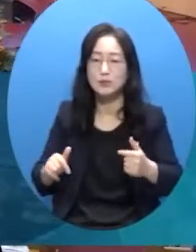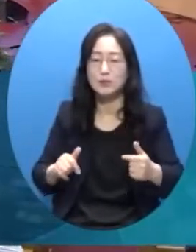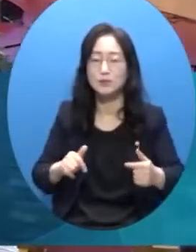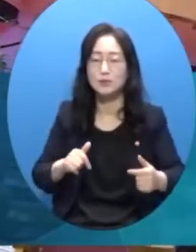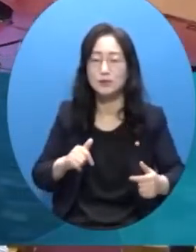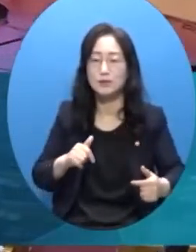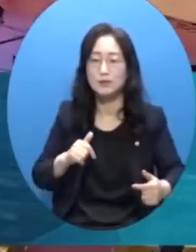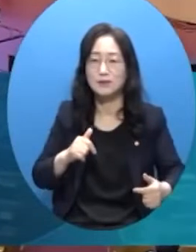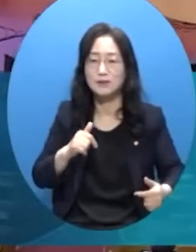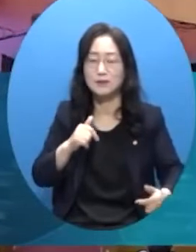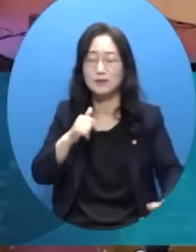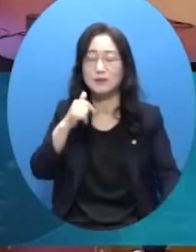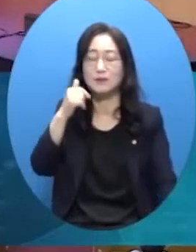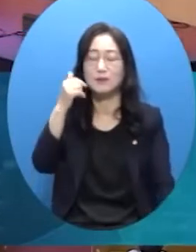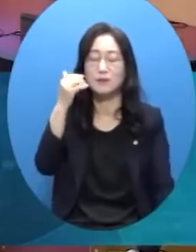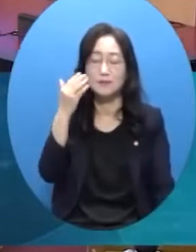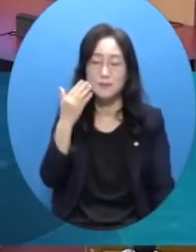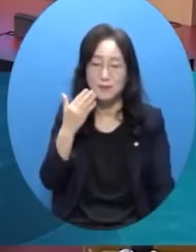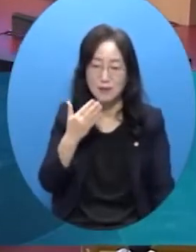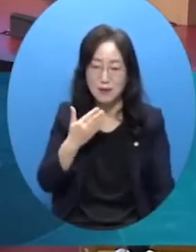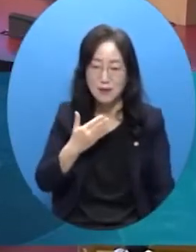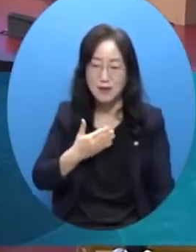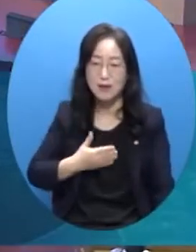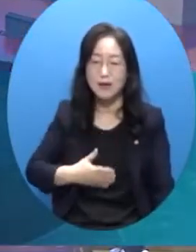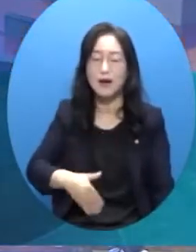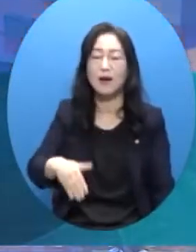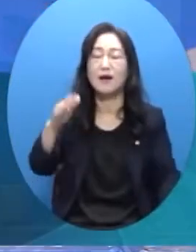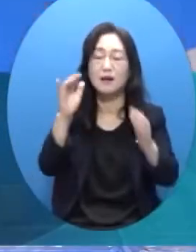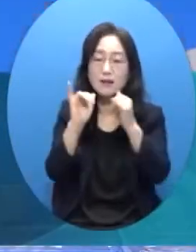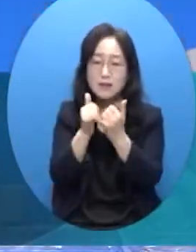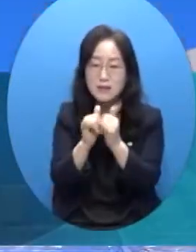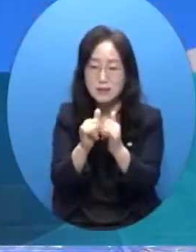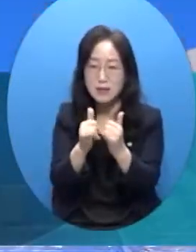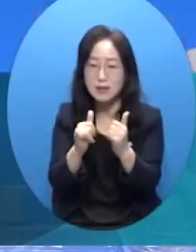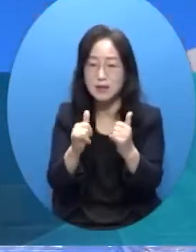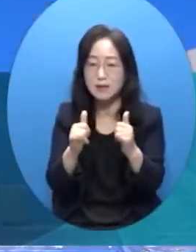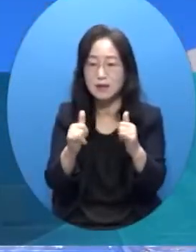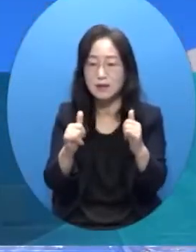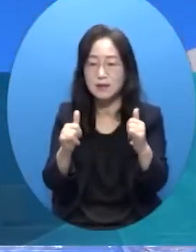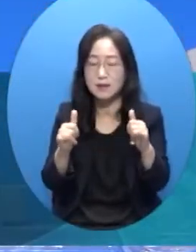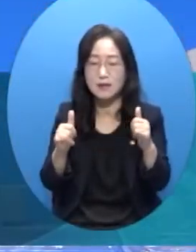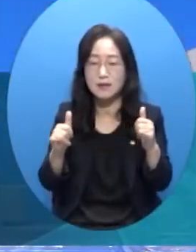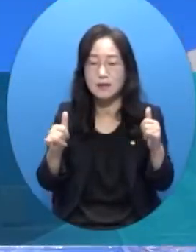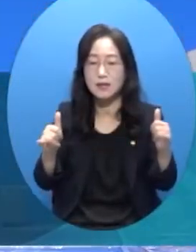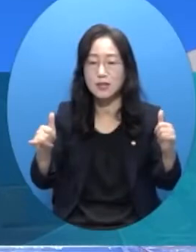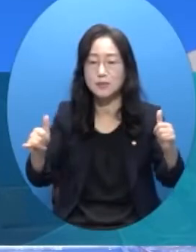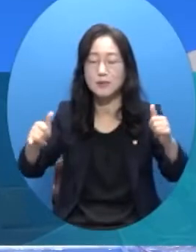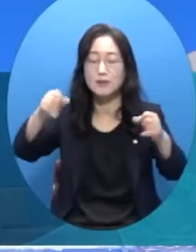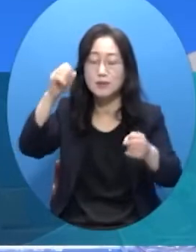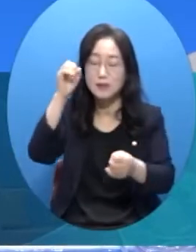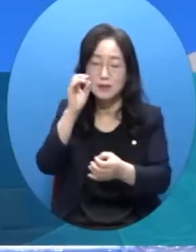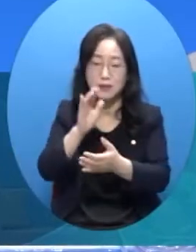계명을 지키는 것이고 이때 가서 잘 되고 장수하게 되는 복을 누리는 것입니다.